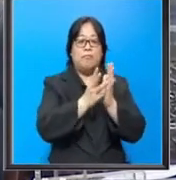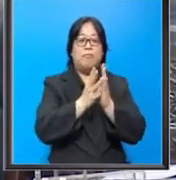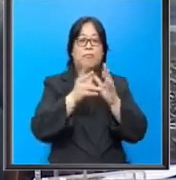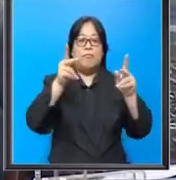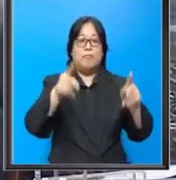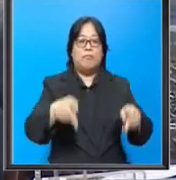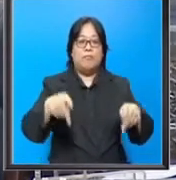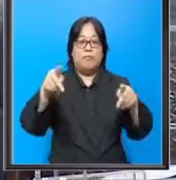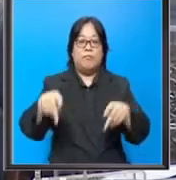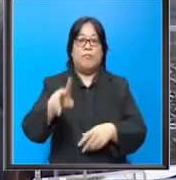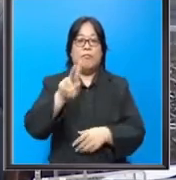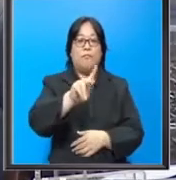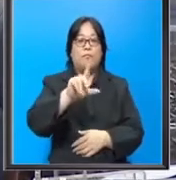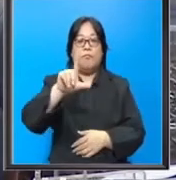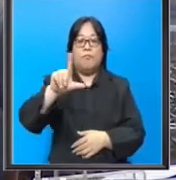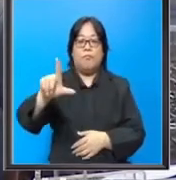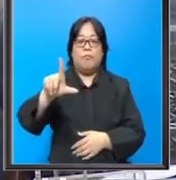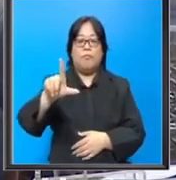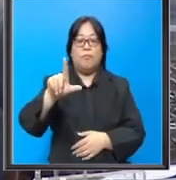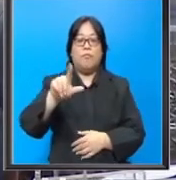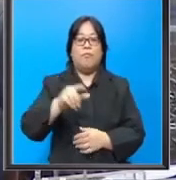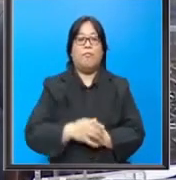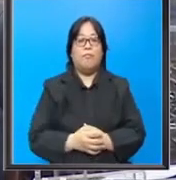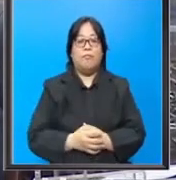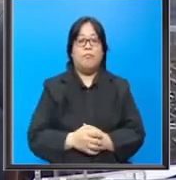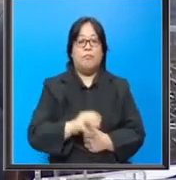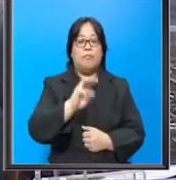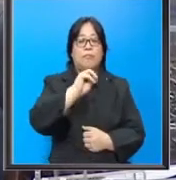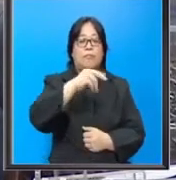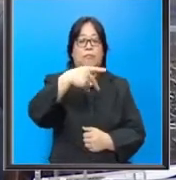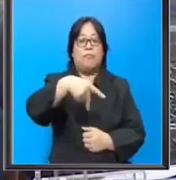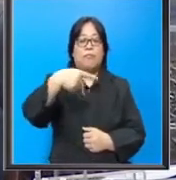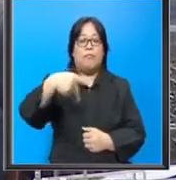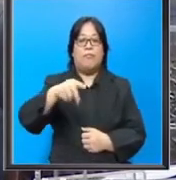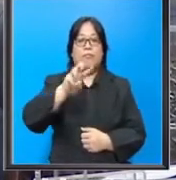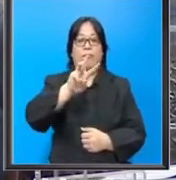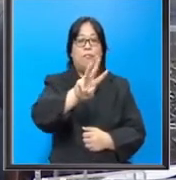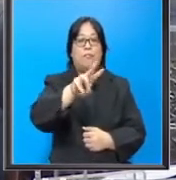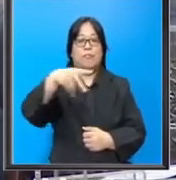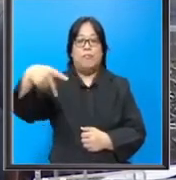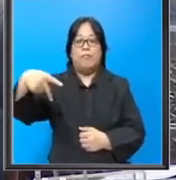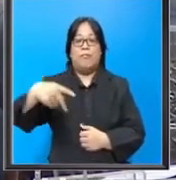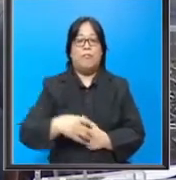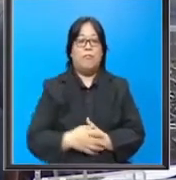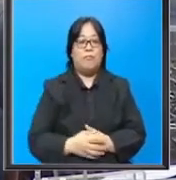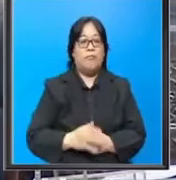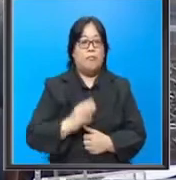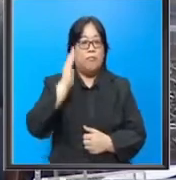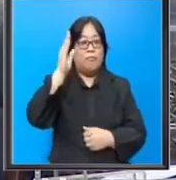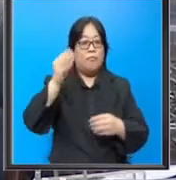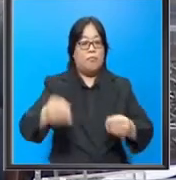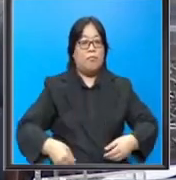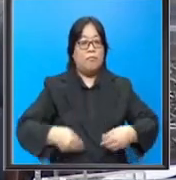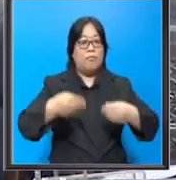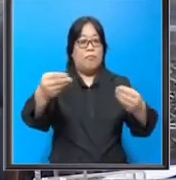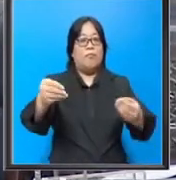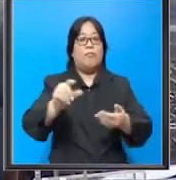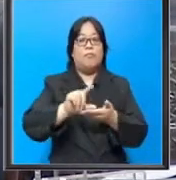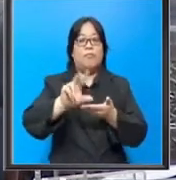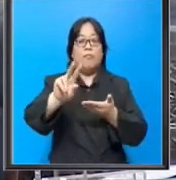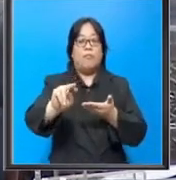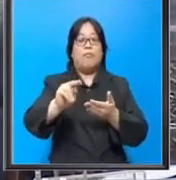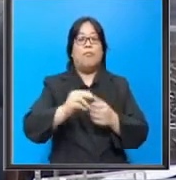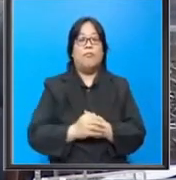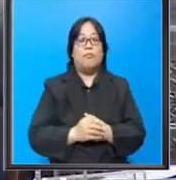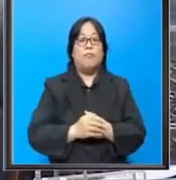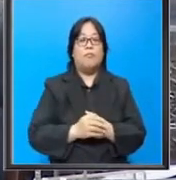penduduk wilayah Persekutuan MVP demi up akan diberikan Gran Hai